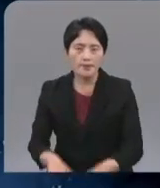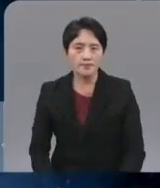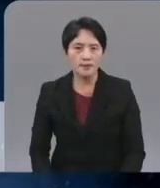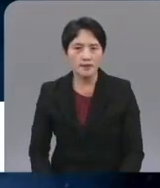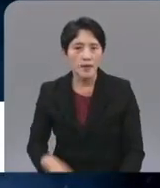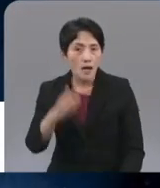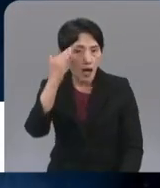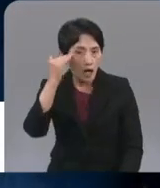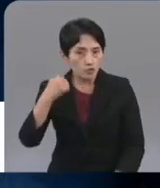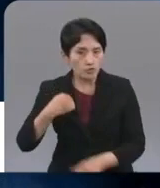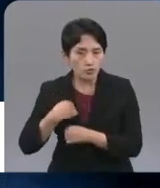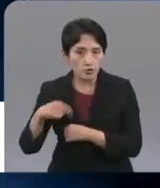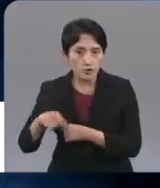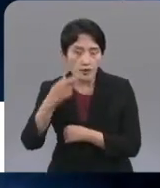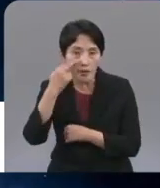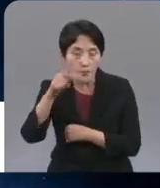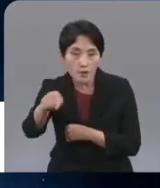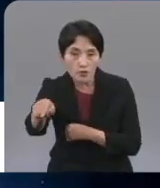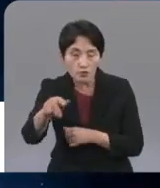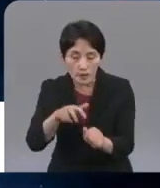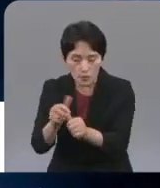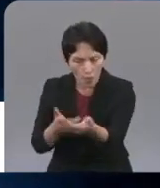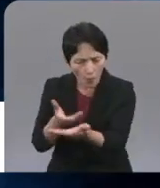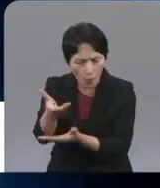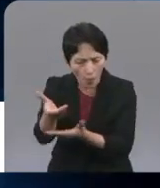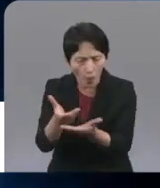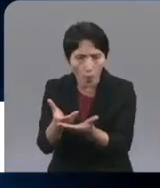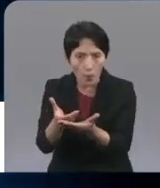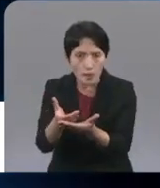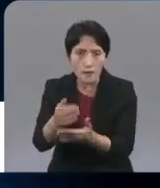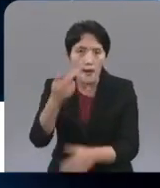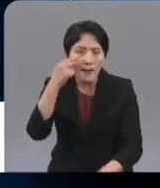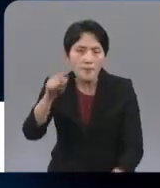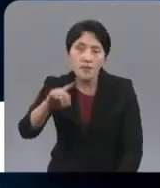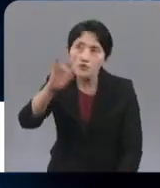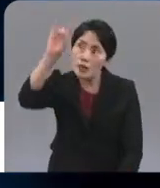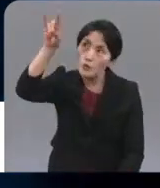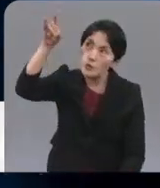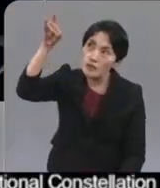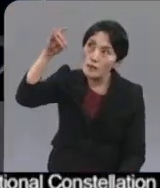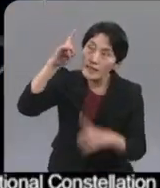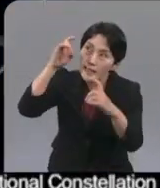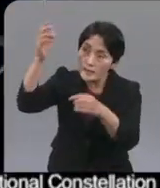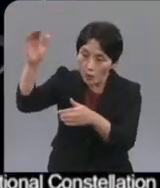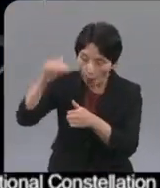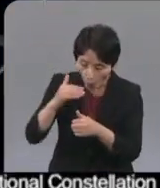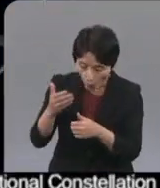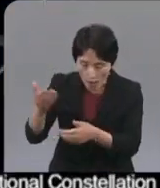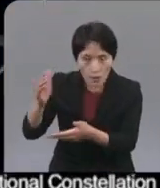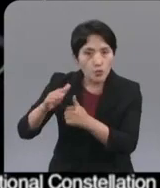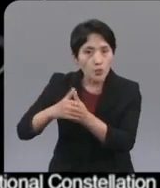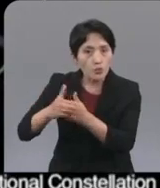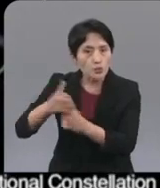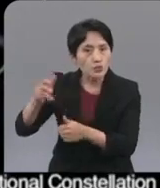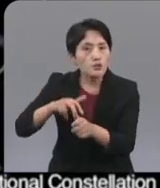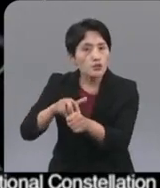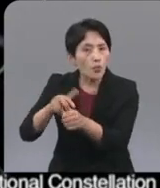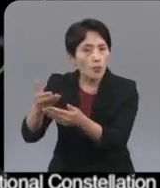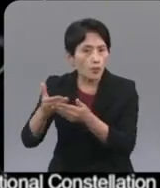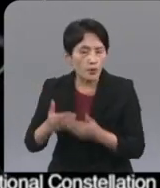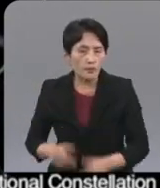وغير العسكريه المحدده للازمات المتعلقه بالاسلحه النوويه وتهدف الى